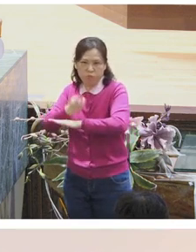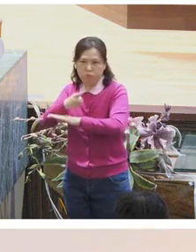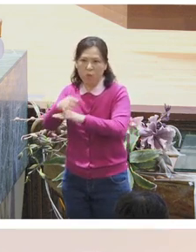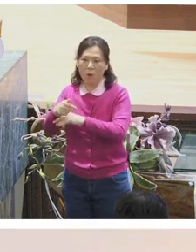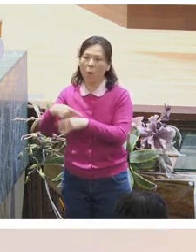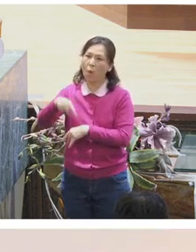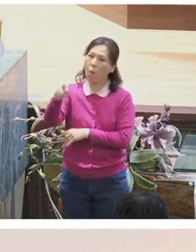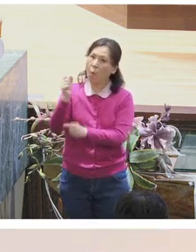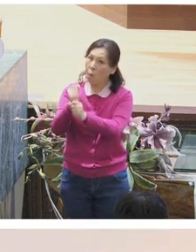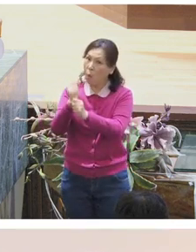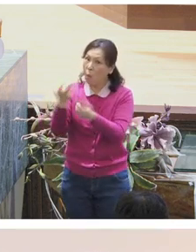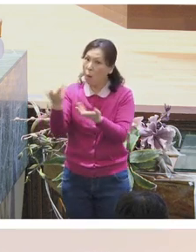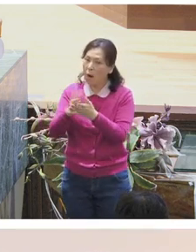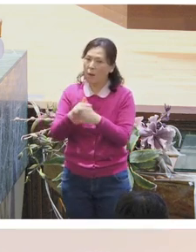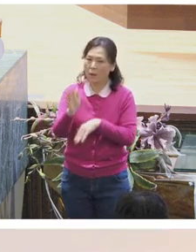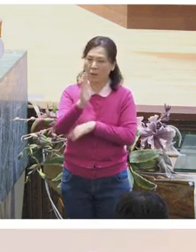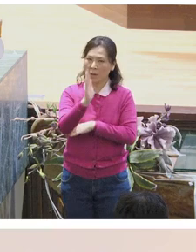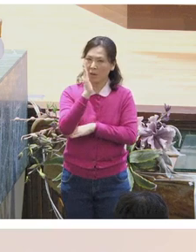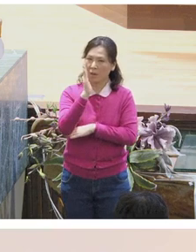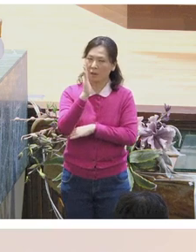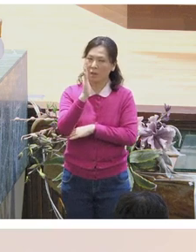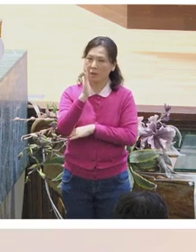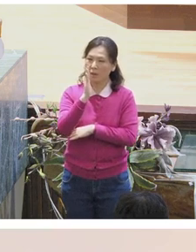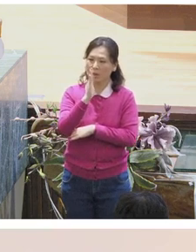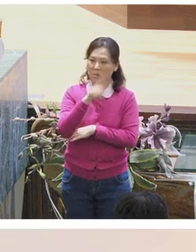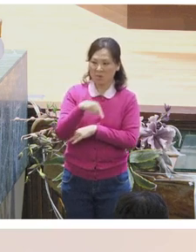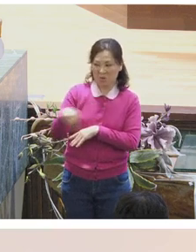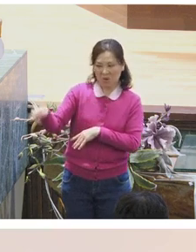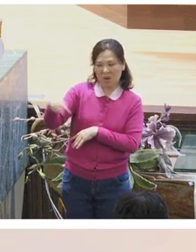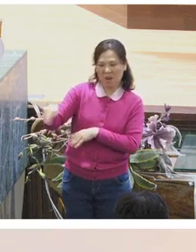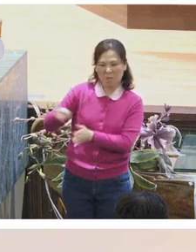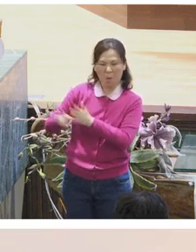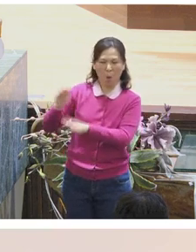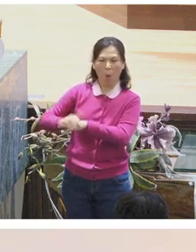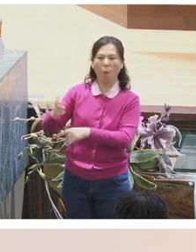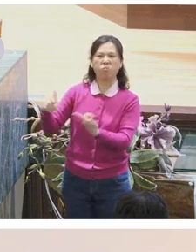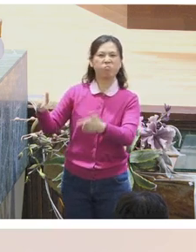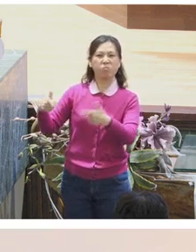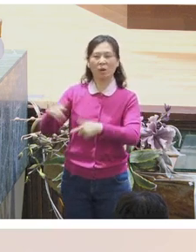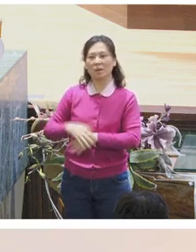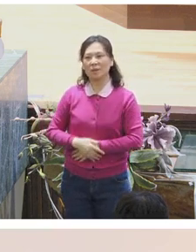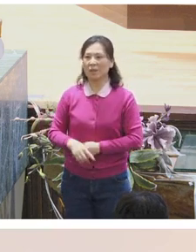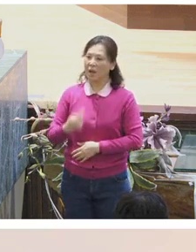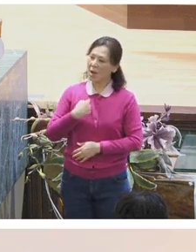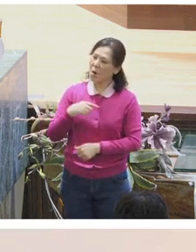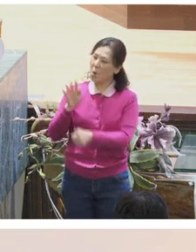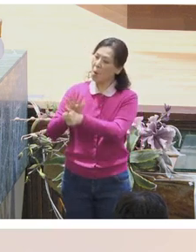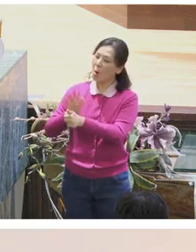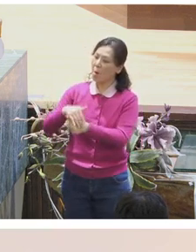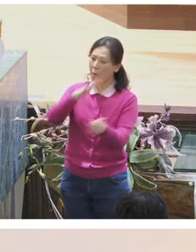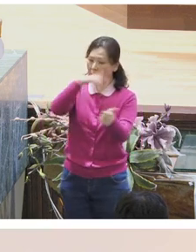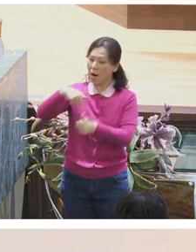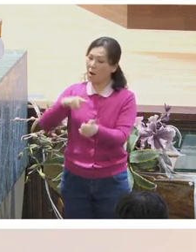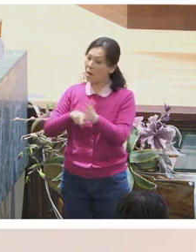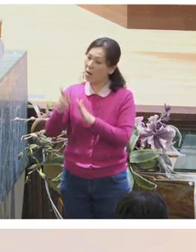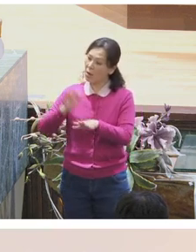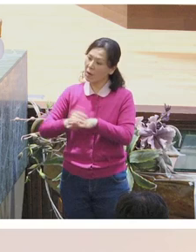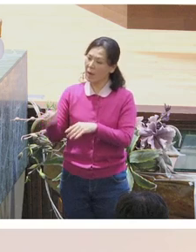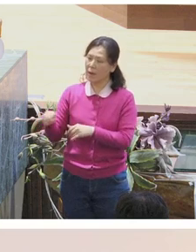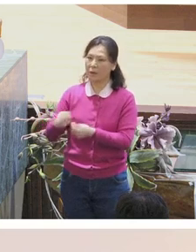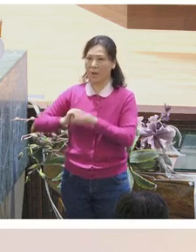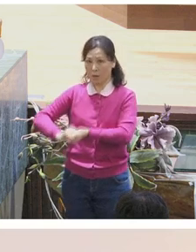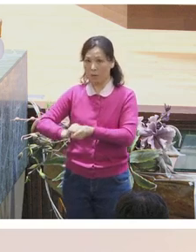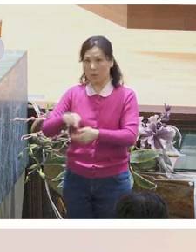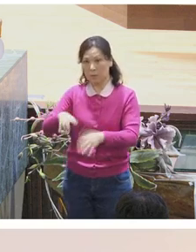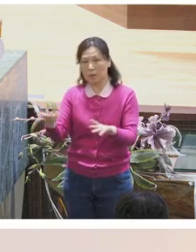的时候，政府是不是可以不要用你们不是专家，或者是我们帮你找专家来决定这样的问题，